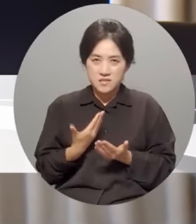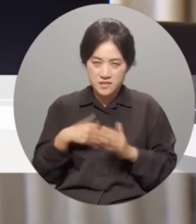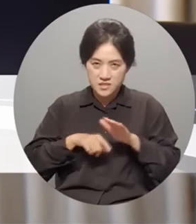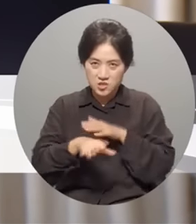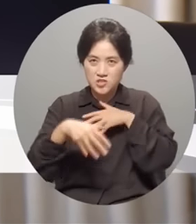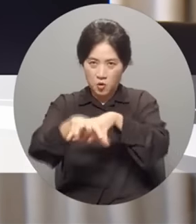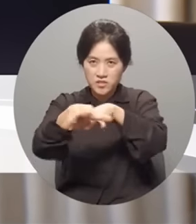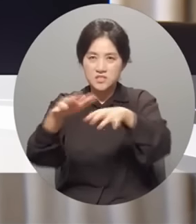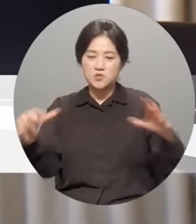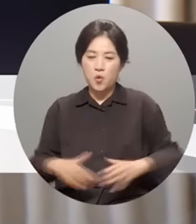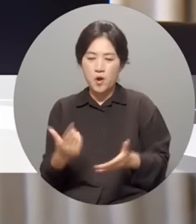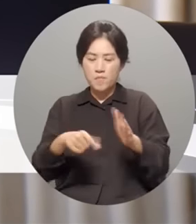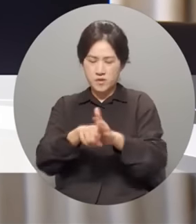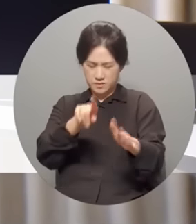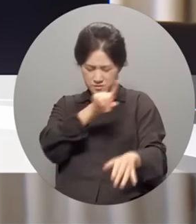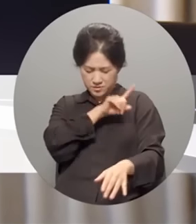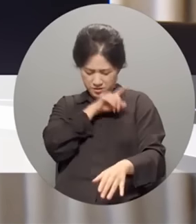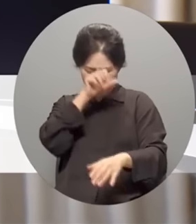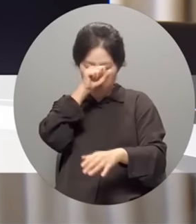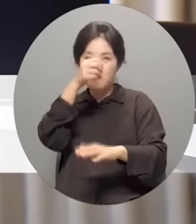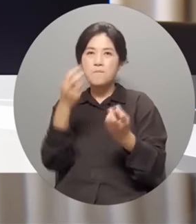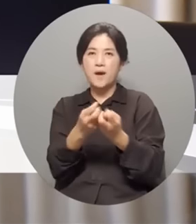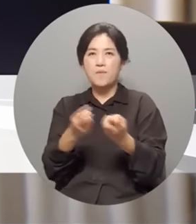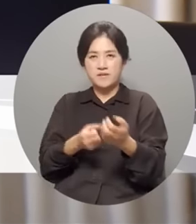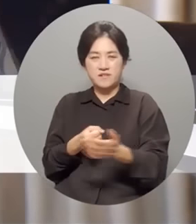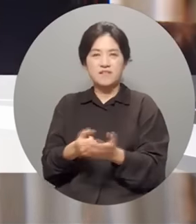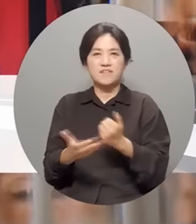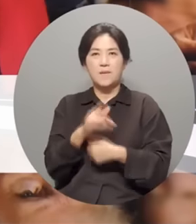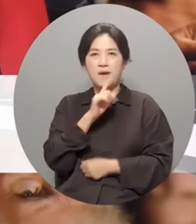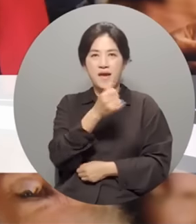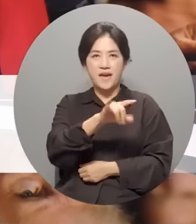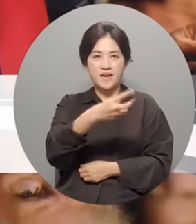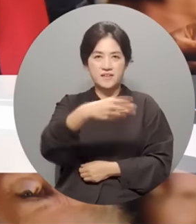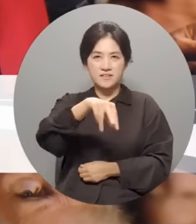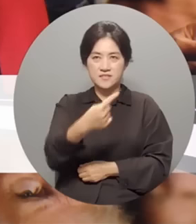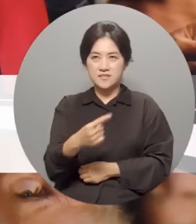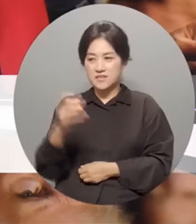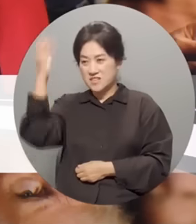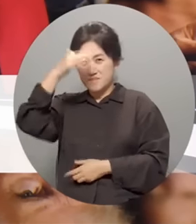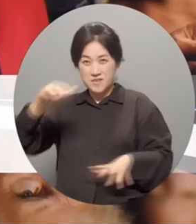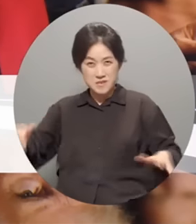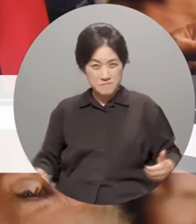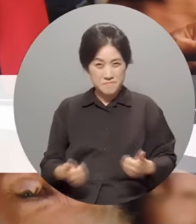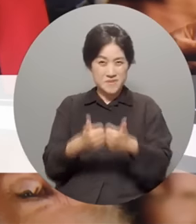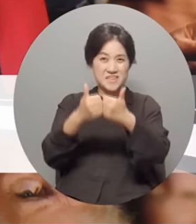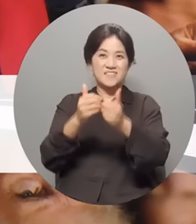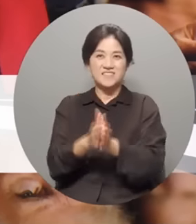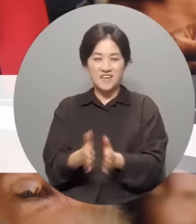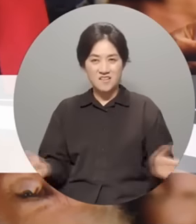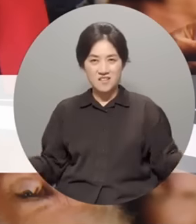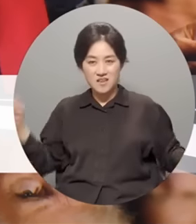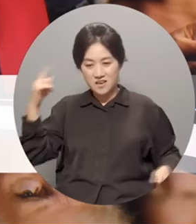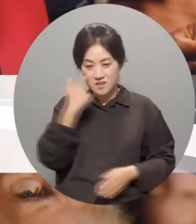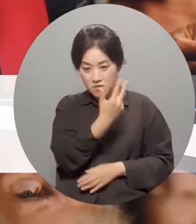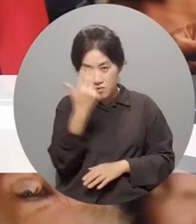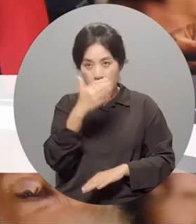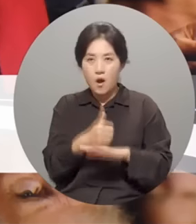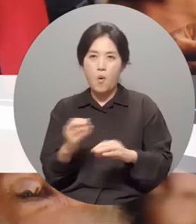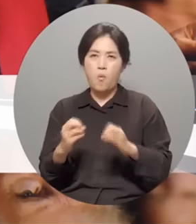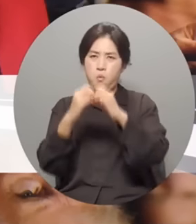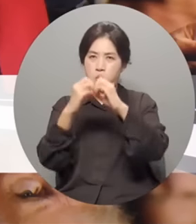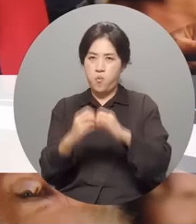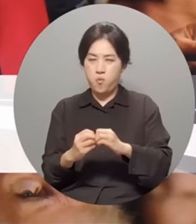길이라고 판단했다고 밝혔습니다. 해리스와 트럼프 양측의 총력전이 시작된 가운데 여론조사 결과도 박빙으로